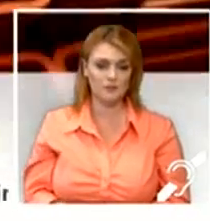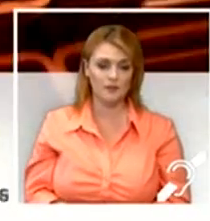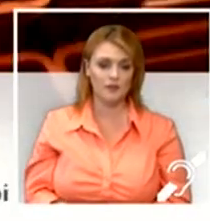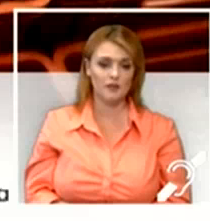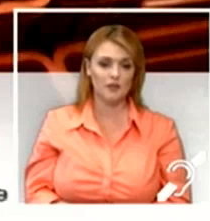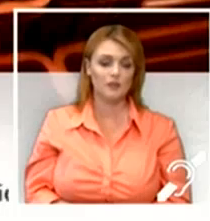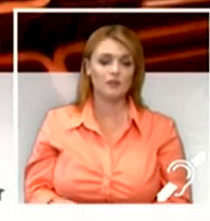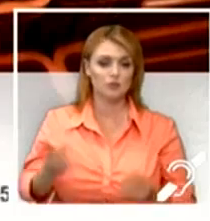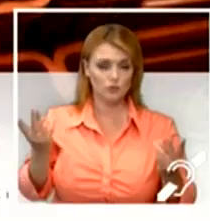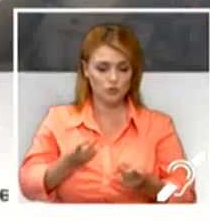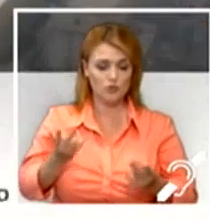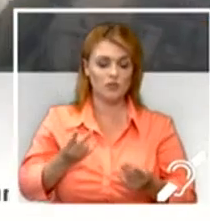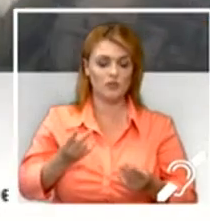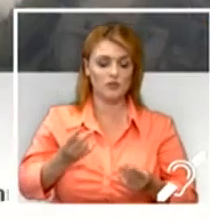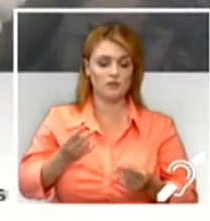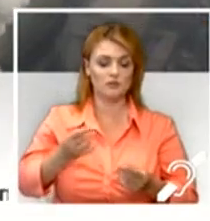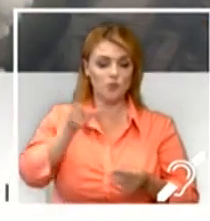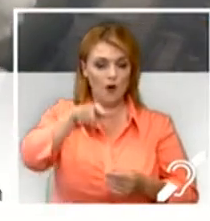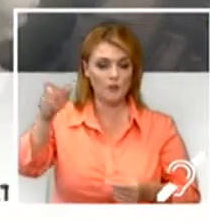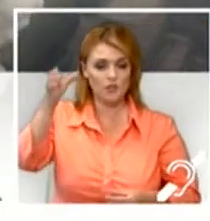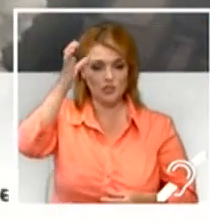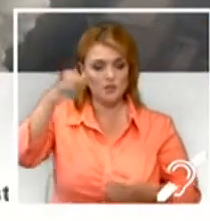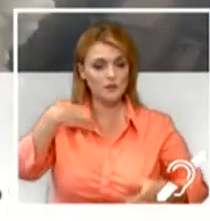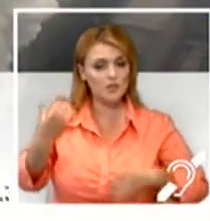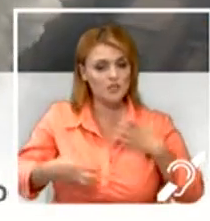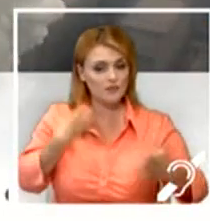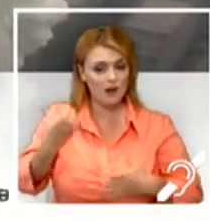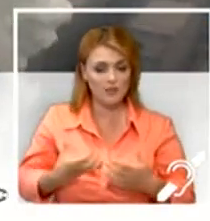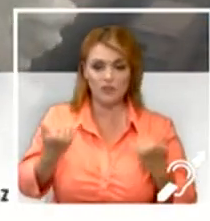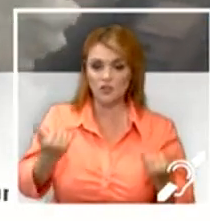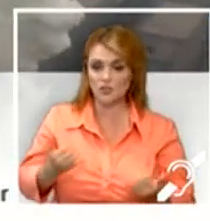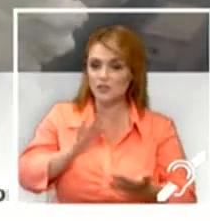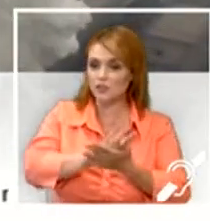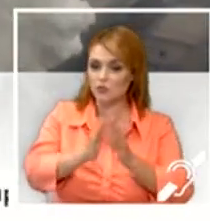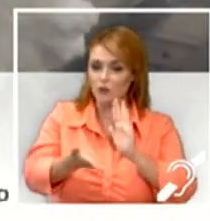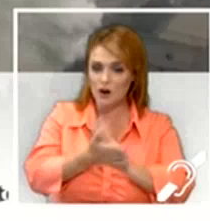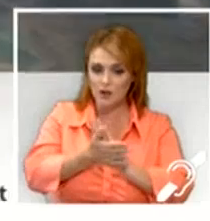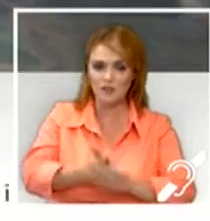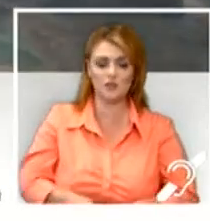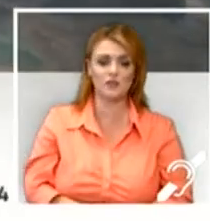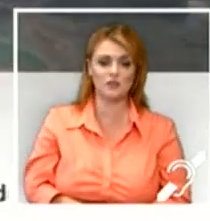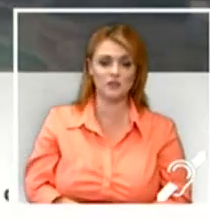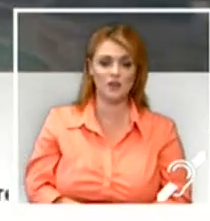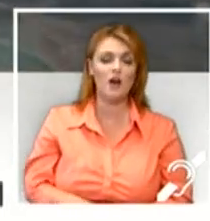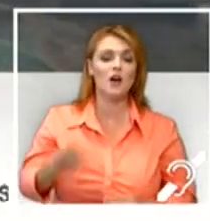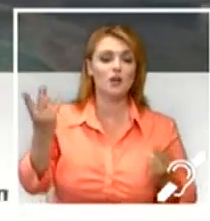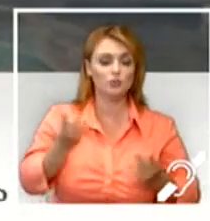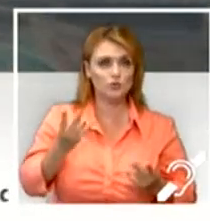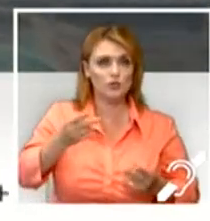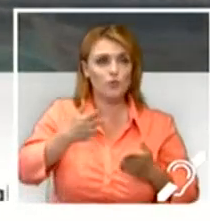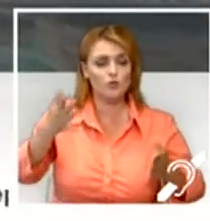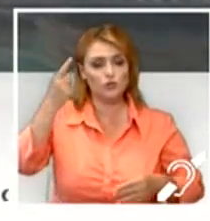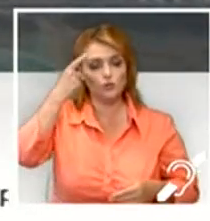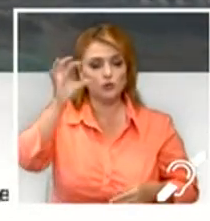surse energetice. Oamenii de știință subliniază că actuala situație a provocat o creștere a gazelor cu efect de seră și